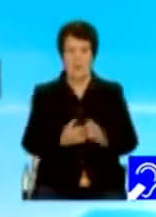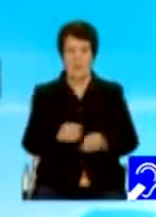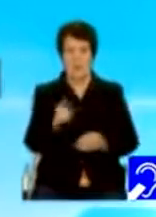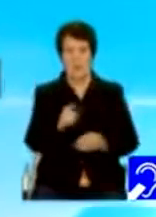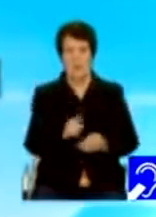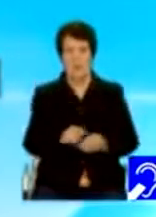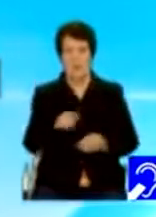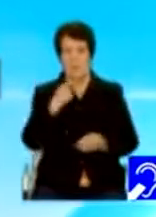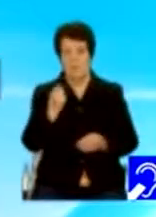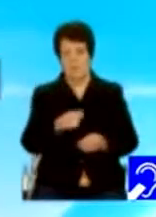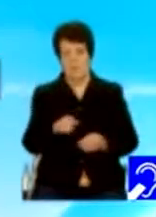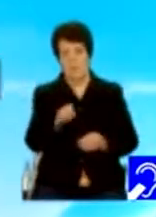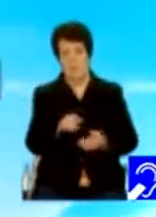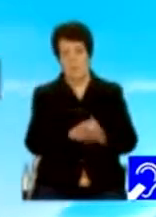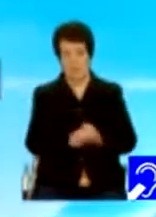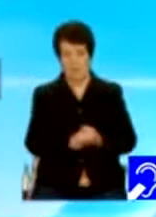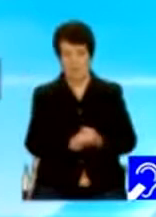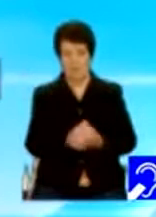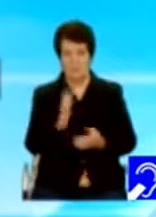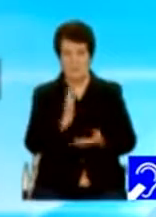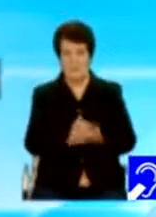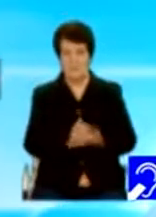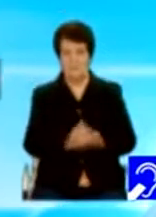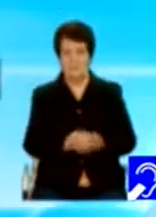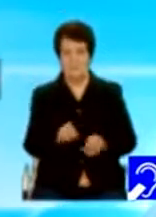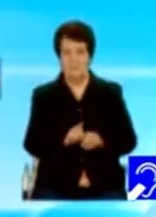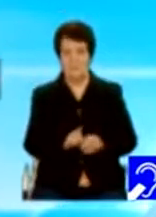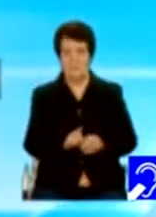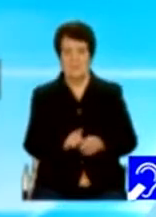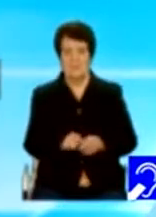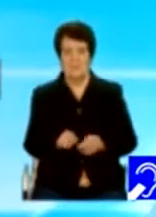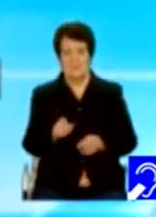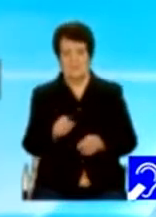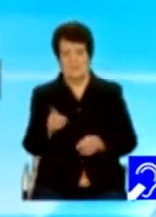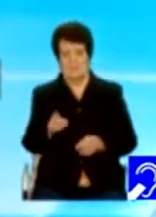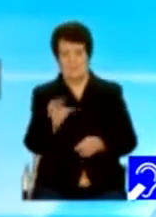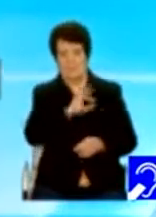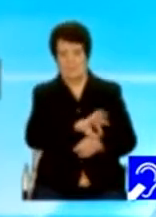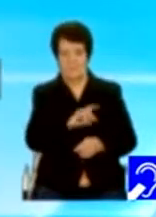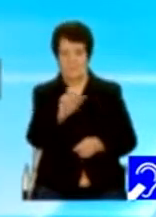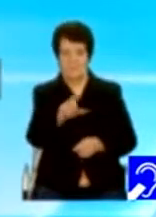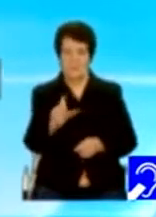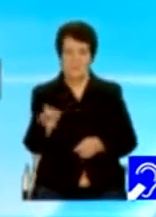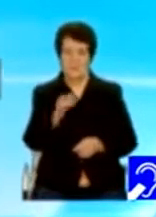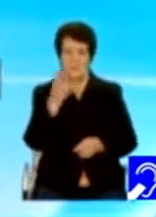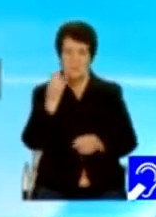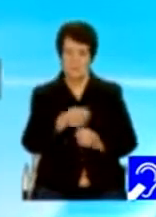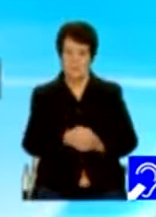Pace este în strictă concordanță cu necesitățile cetățenilor din Republica Moldova.